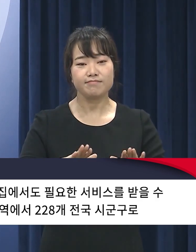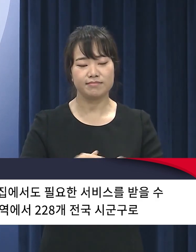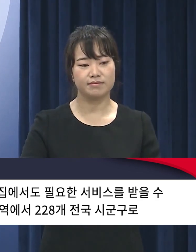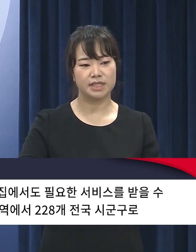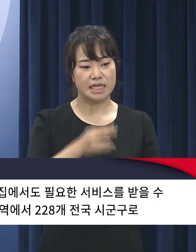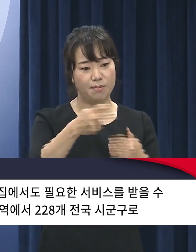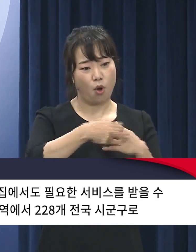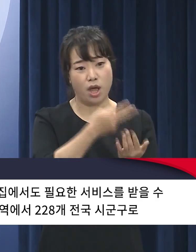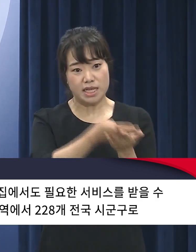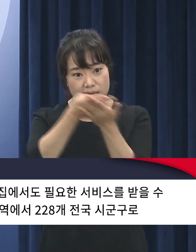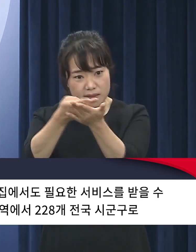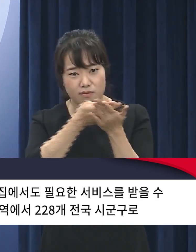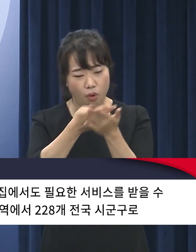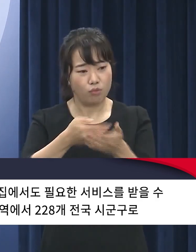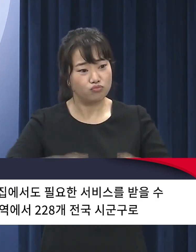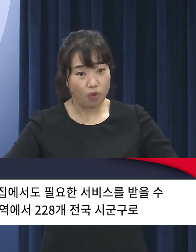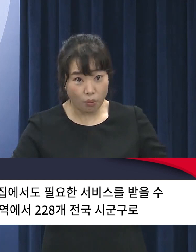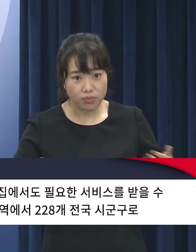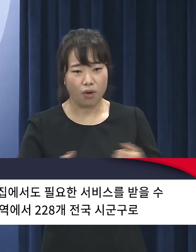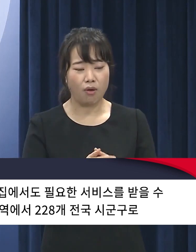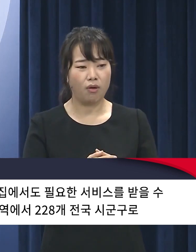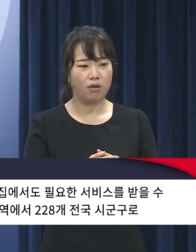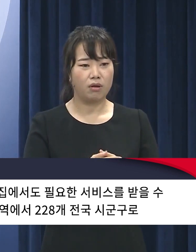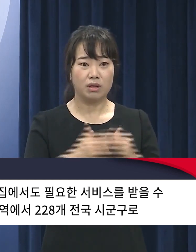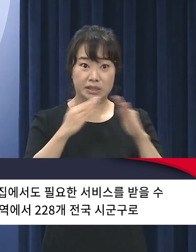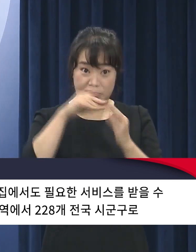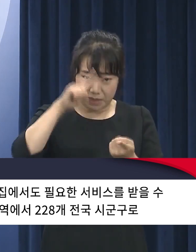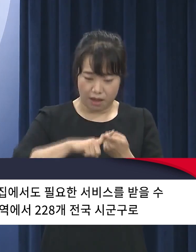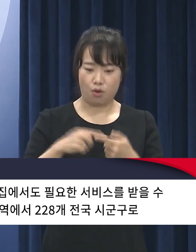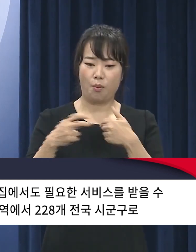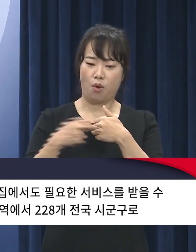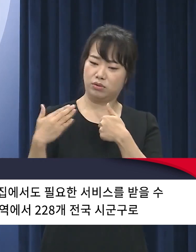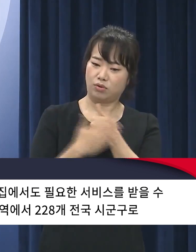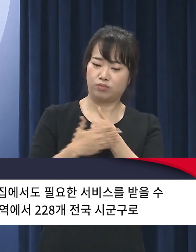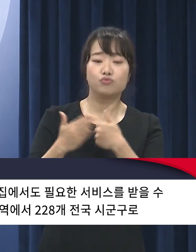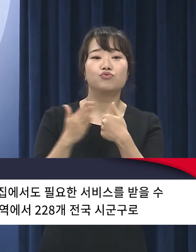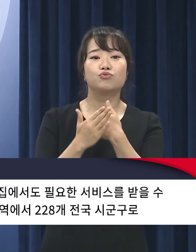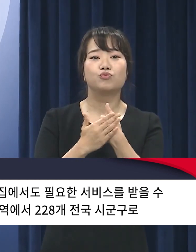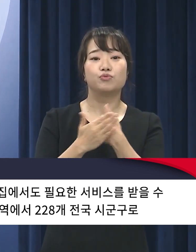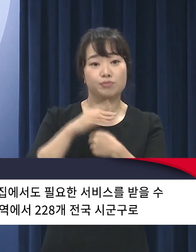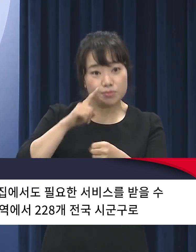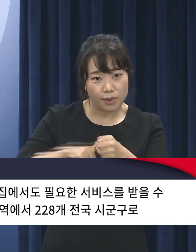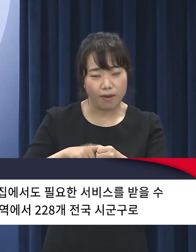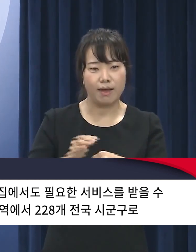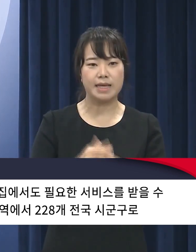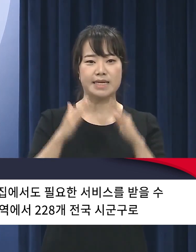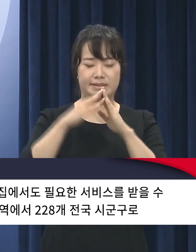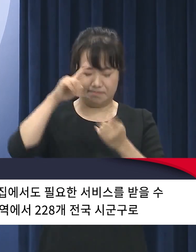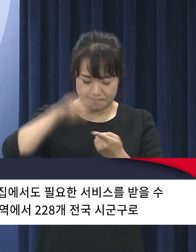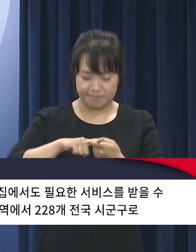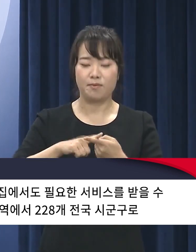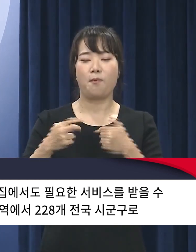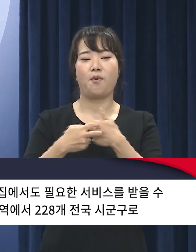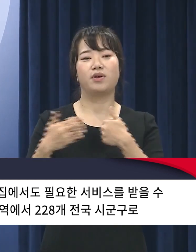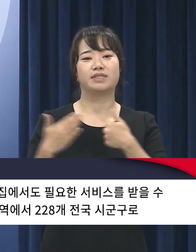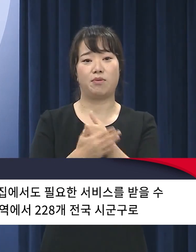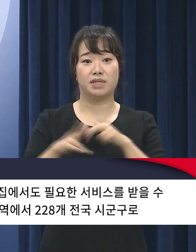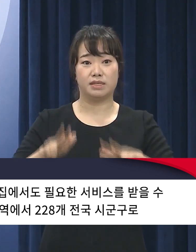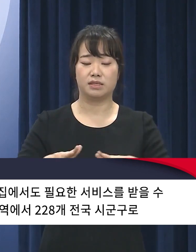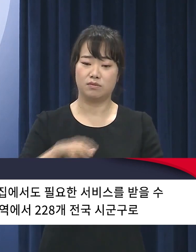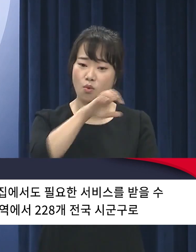필요도가 낮은 의료급여 수급권자가 집에서도 필요한 서비스를 받을 수 있도록 지원하는 재가 의료급여 사업을